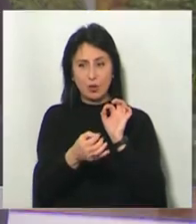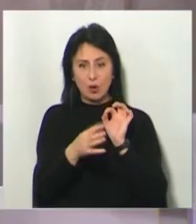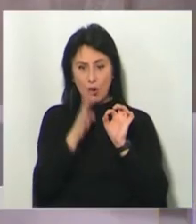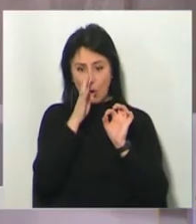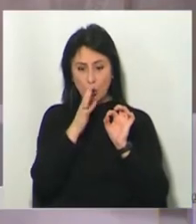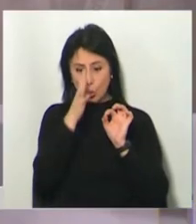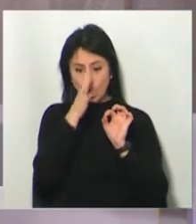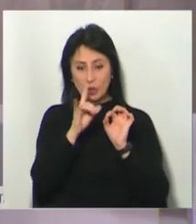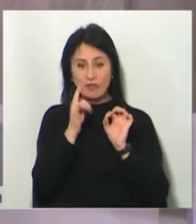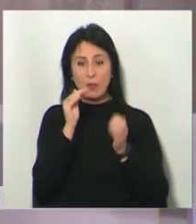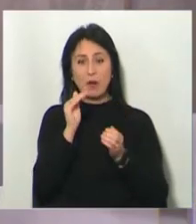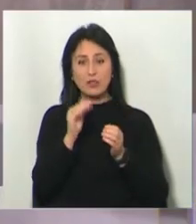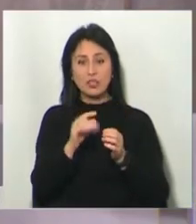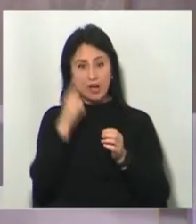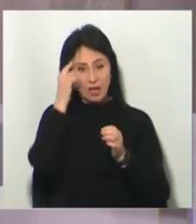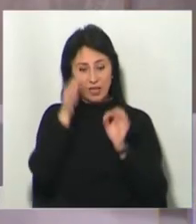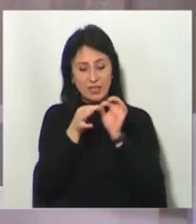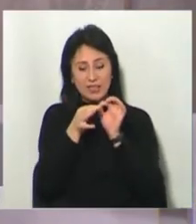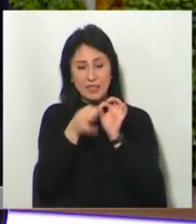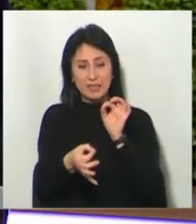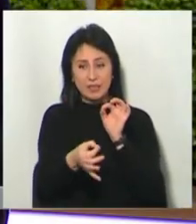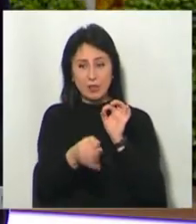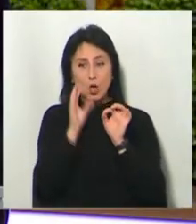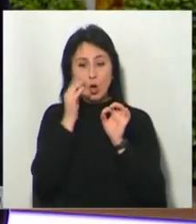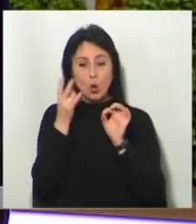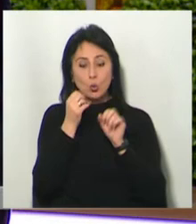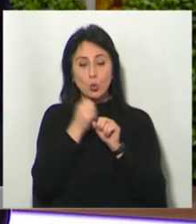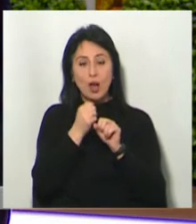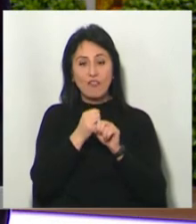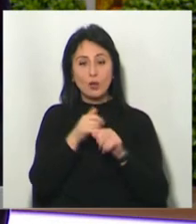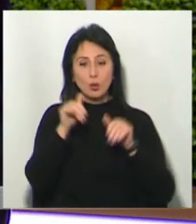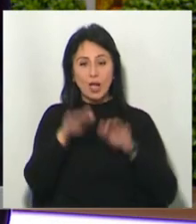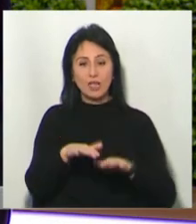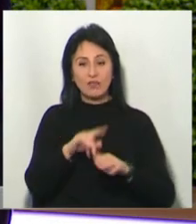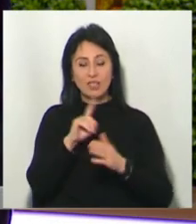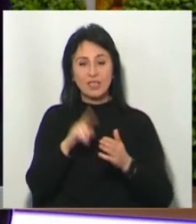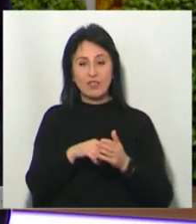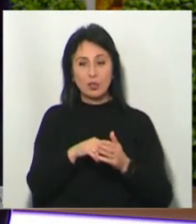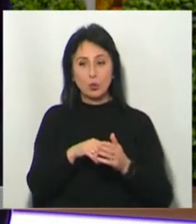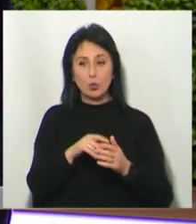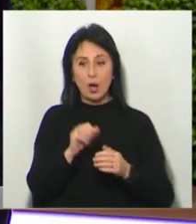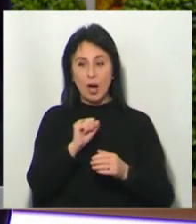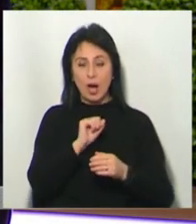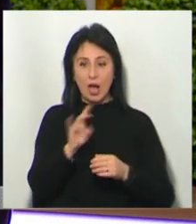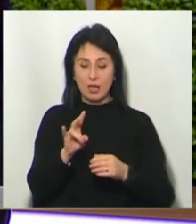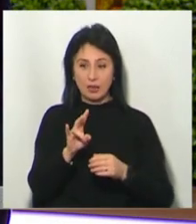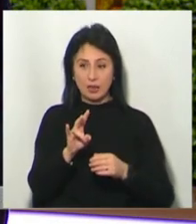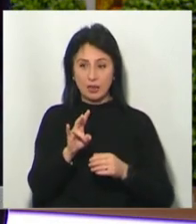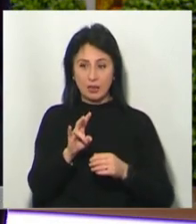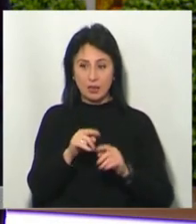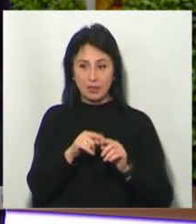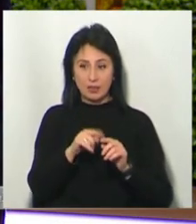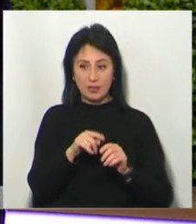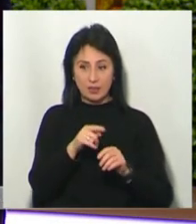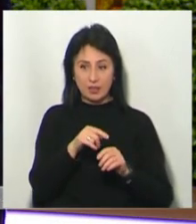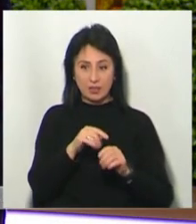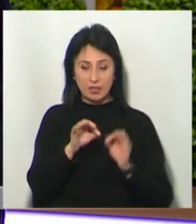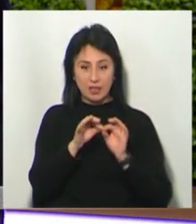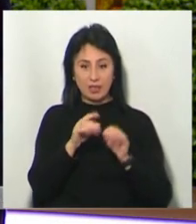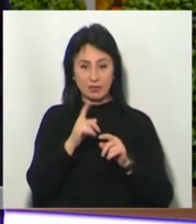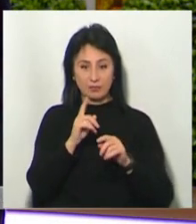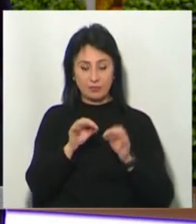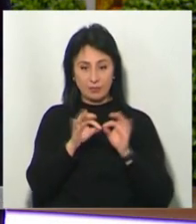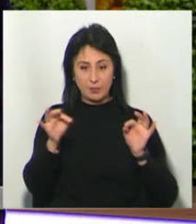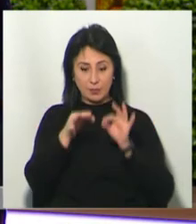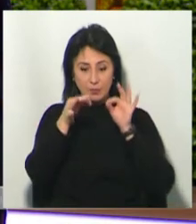4-5 თვის ბავშვებში და უნდა გადაწყვიტო თუ როდის უნდა გაკეთდეს, აი საკითხი არის ან თქვა ვენტრიკულოპერიტონეალური შუნტირება